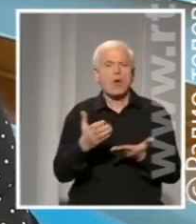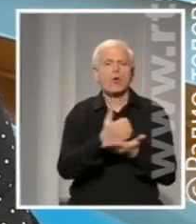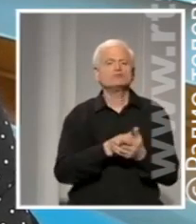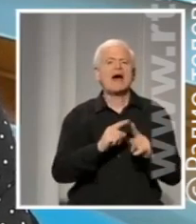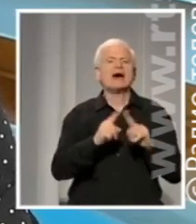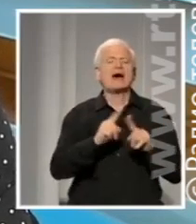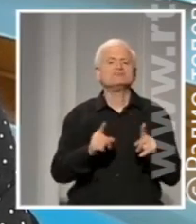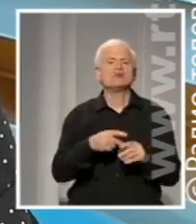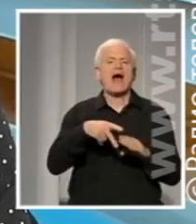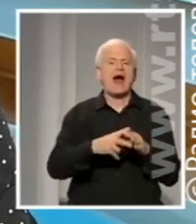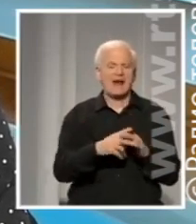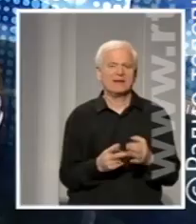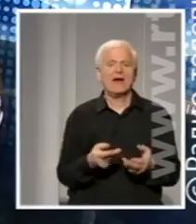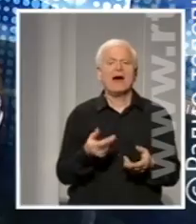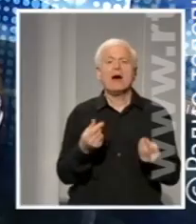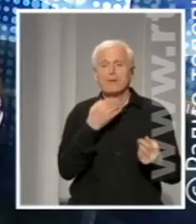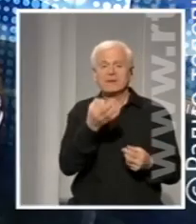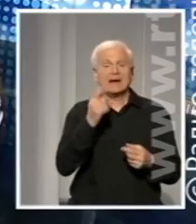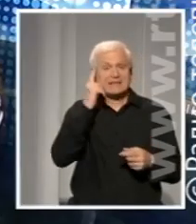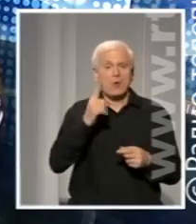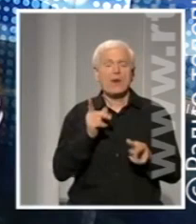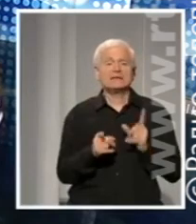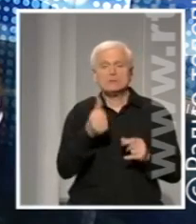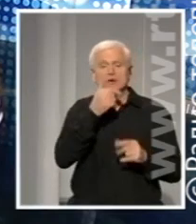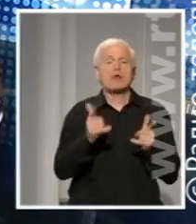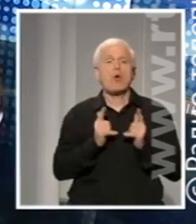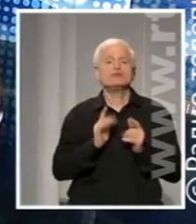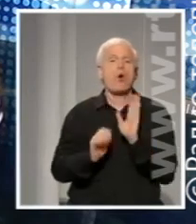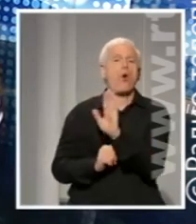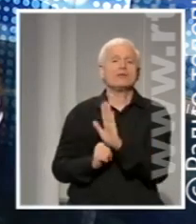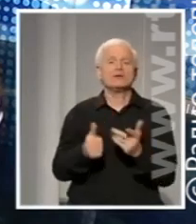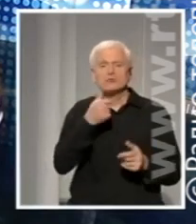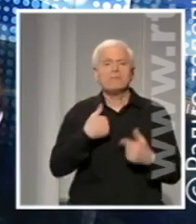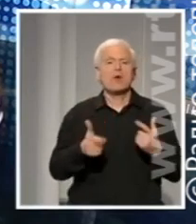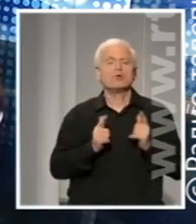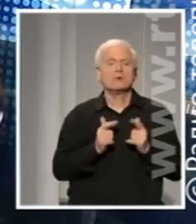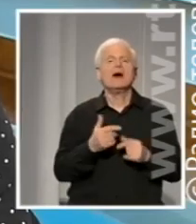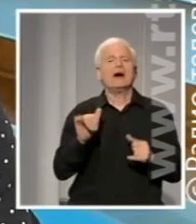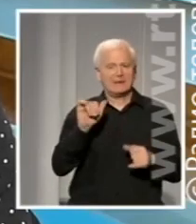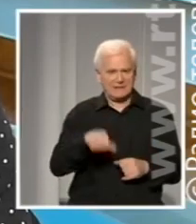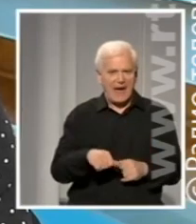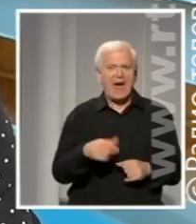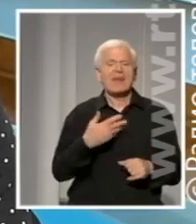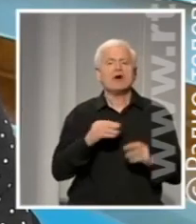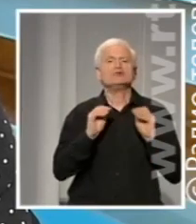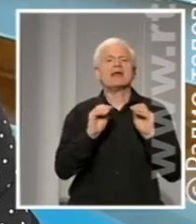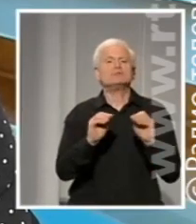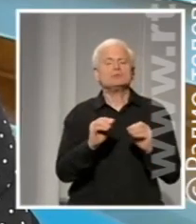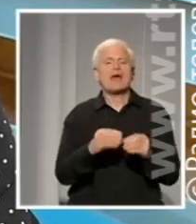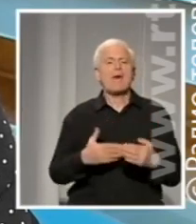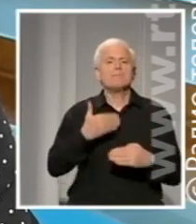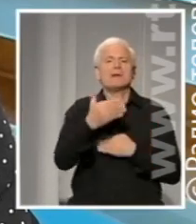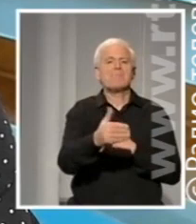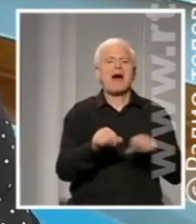različitih alata. Da li nastavnici znaju šta se u ovom trenutku očekuje od njih? Da, znači instrukcije naše ka ustanovama,